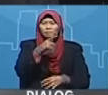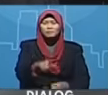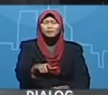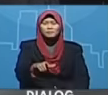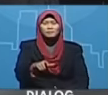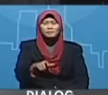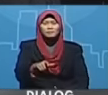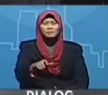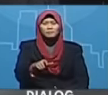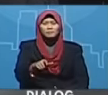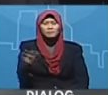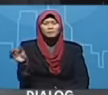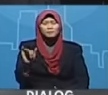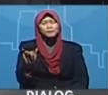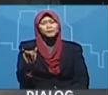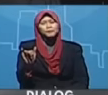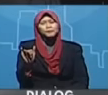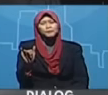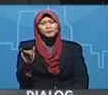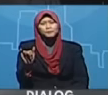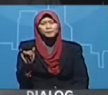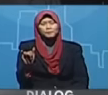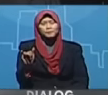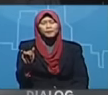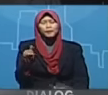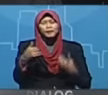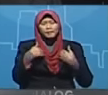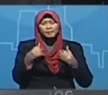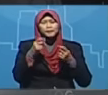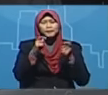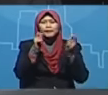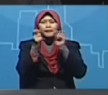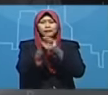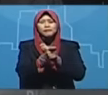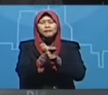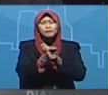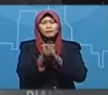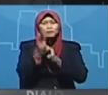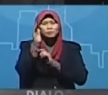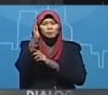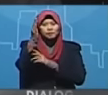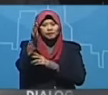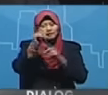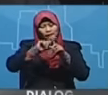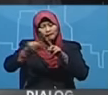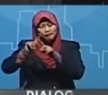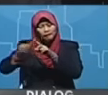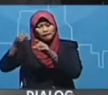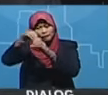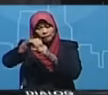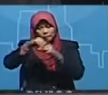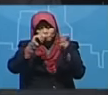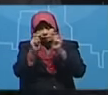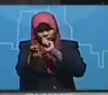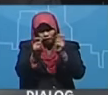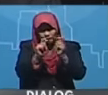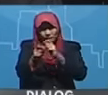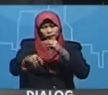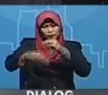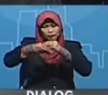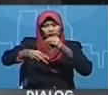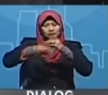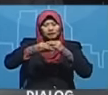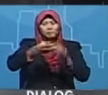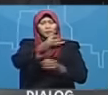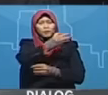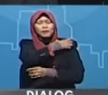Sebab itulah seperti yang saya sebut, kita telah mengadakan pindaan dan apa ni pelbagai di dalam tu. Kita tambah lagi